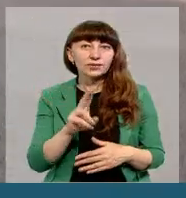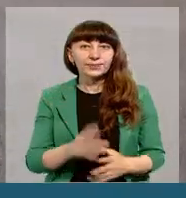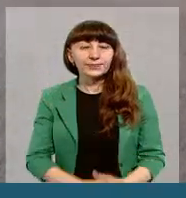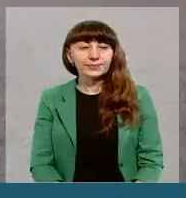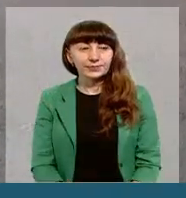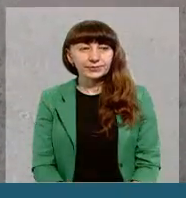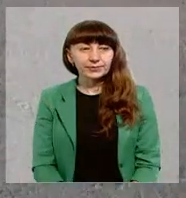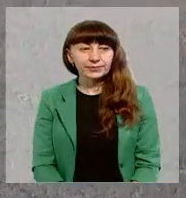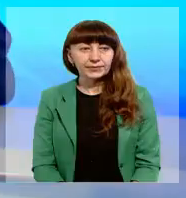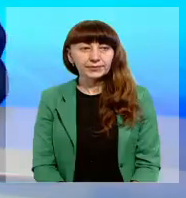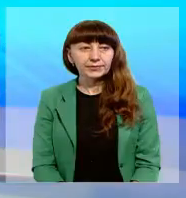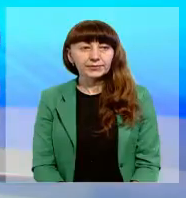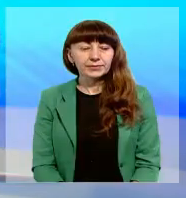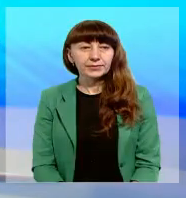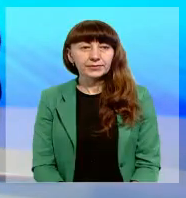телеканал Костанай.